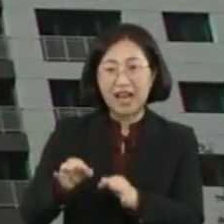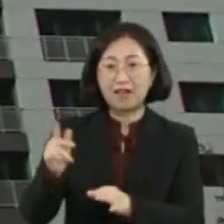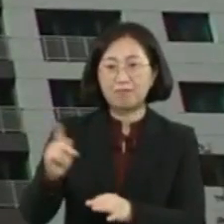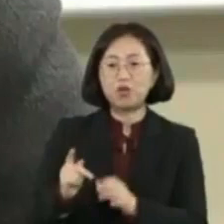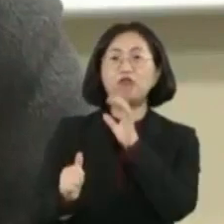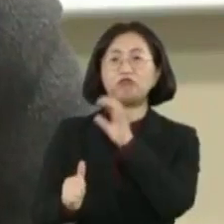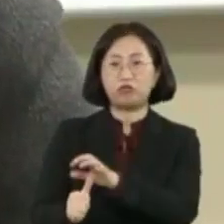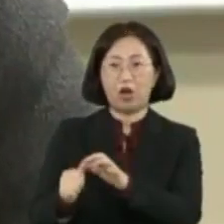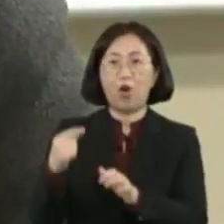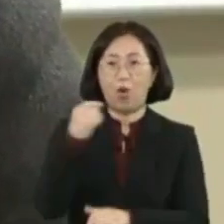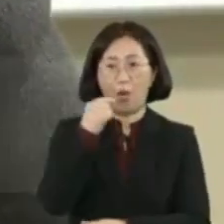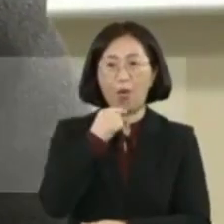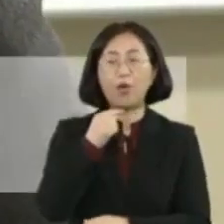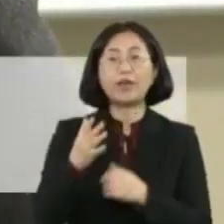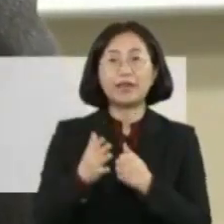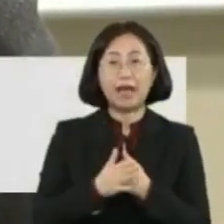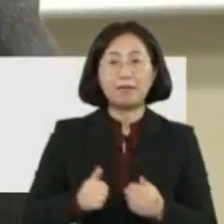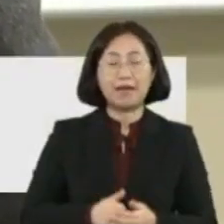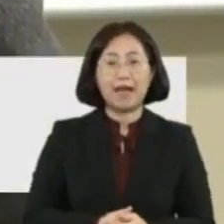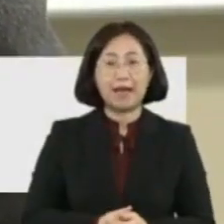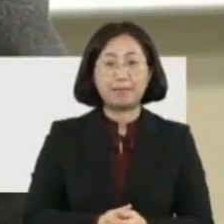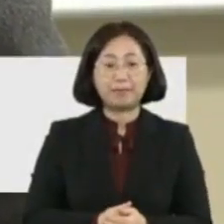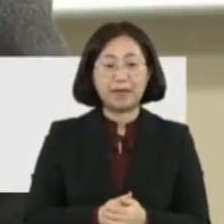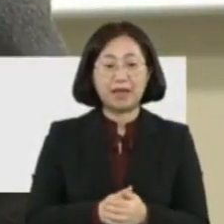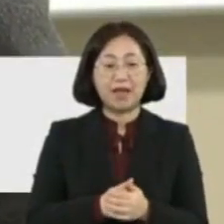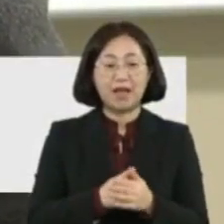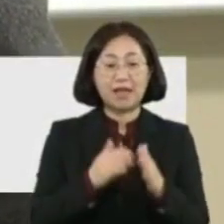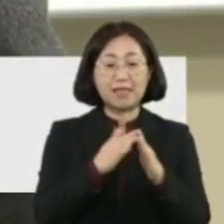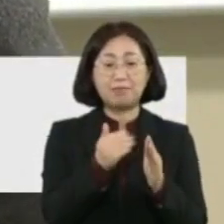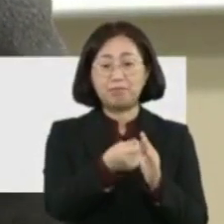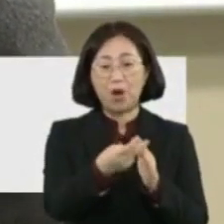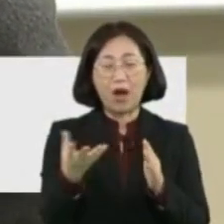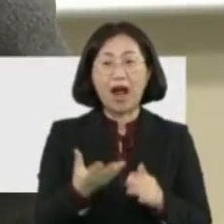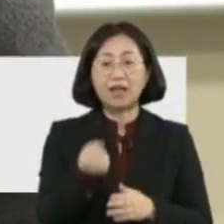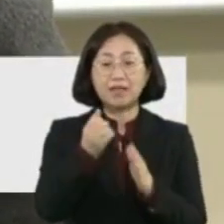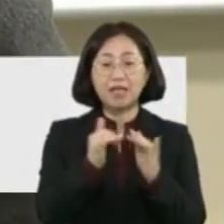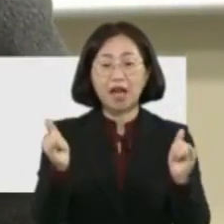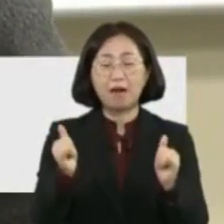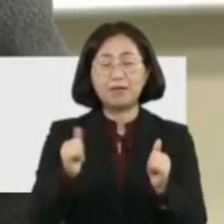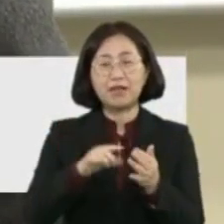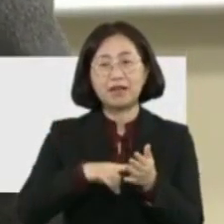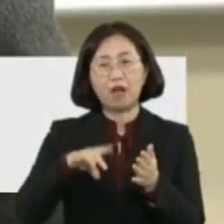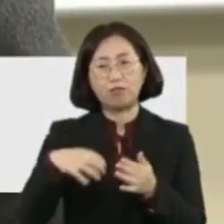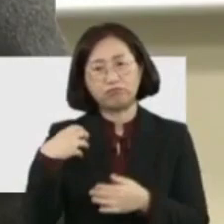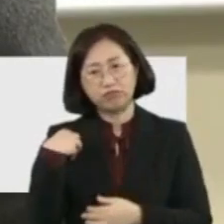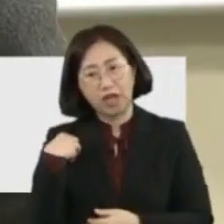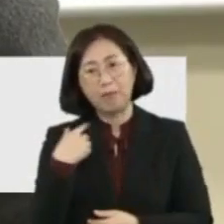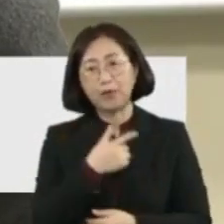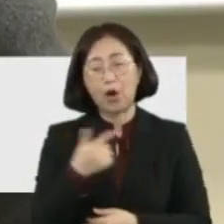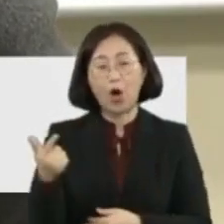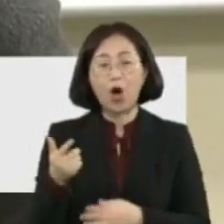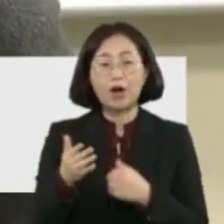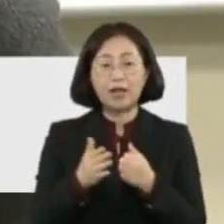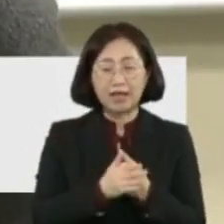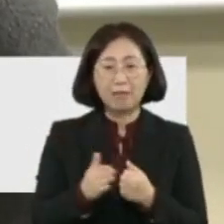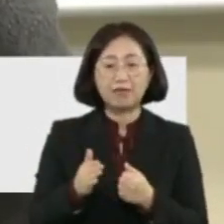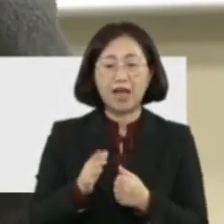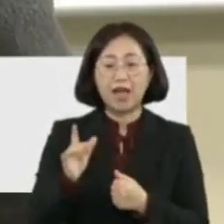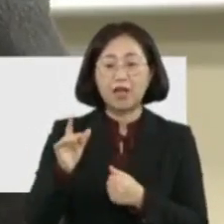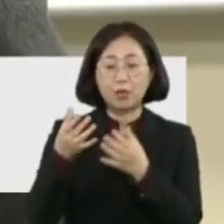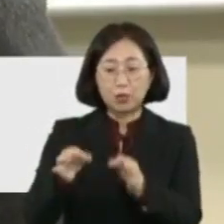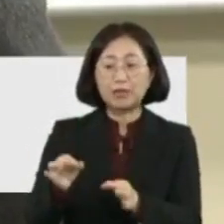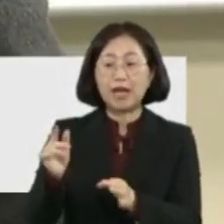컸습니다. 다주택자들이 양도세 부담으로 급매가 많이 나오고 있고요. 대출 규제